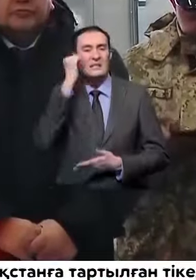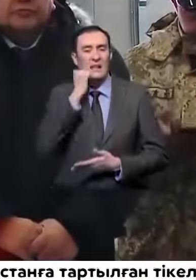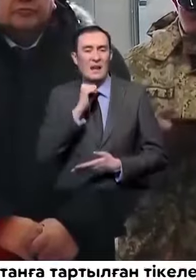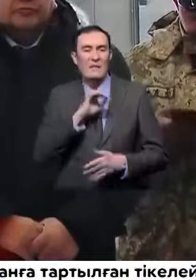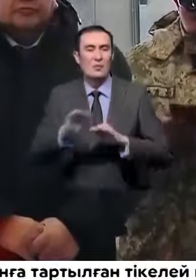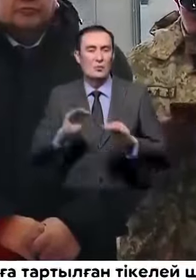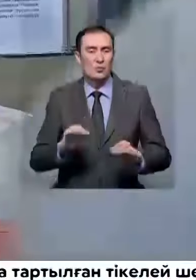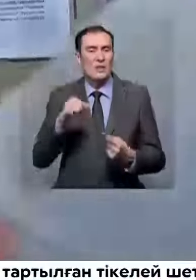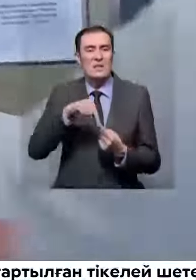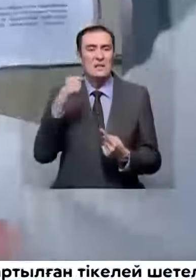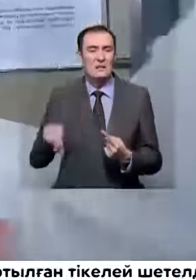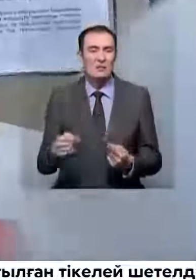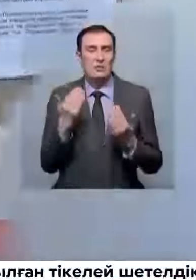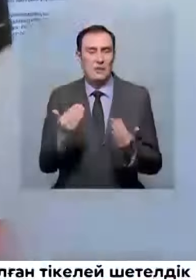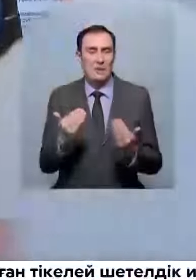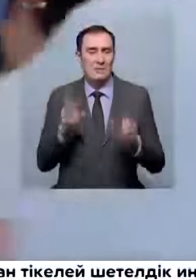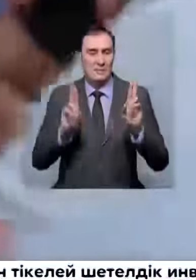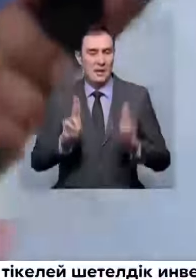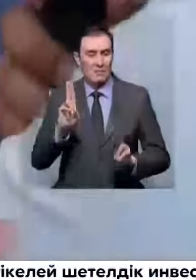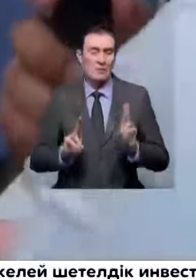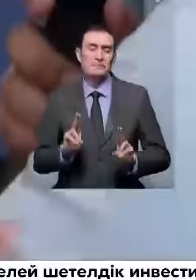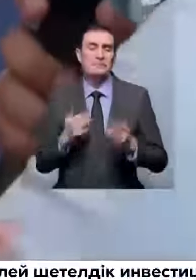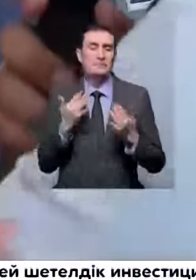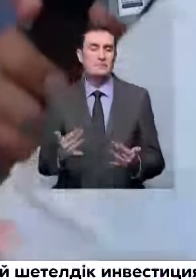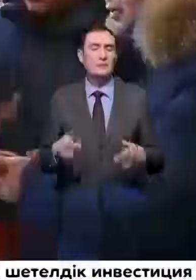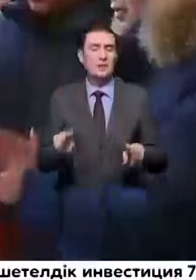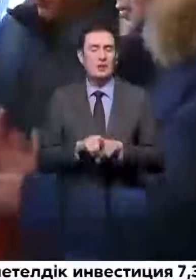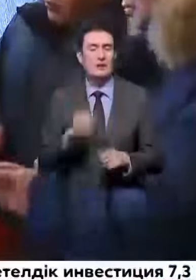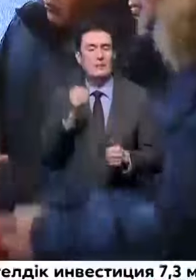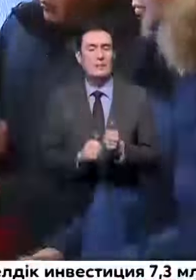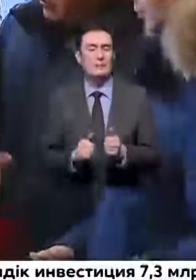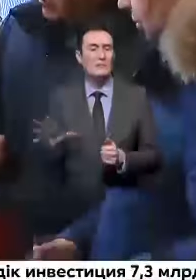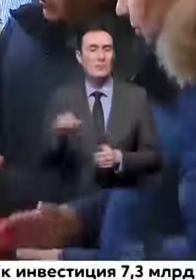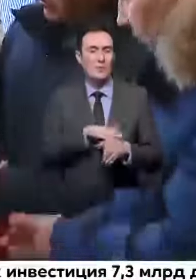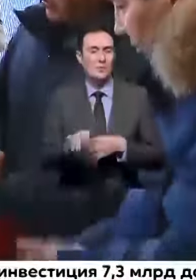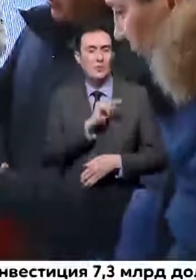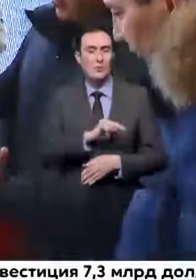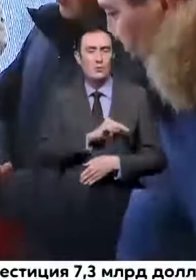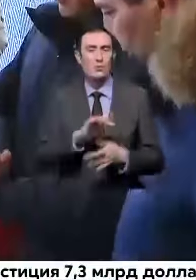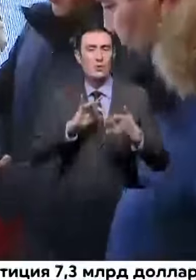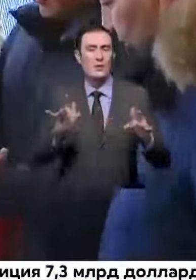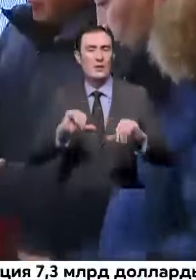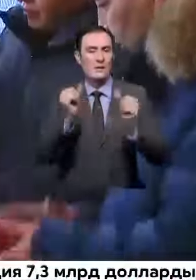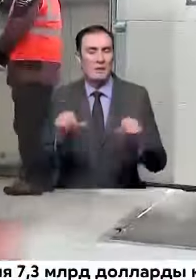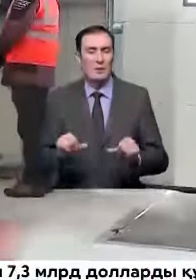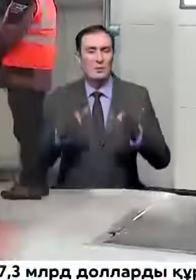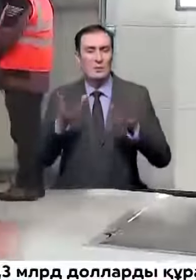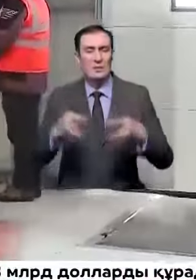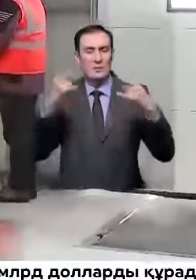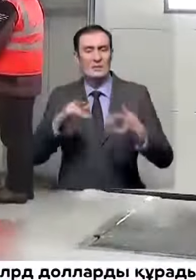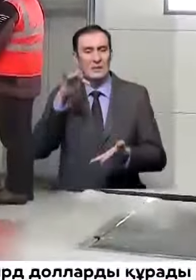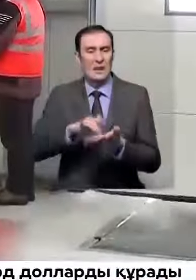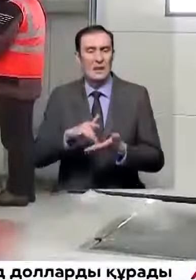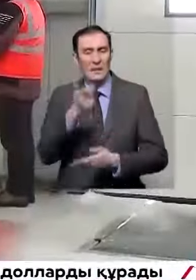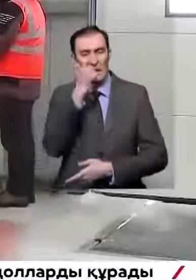старая инфраструктура, не соответствующая современным требованиям. Также повсеместно проводится работа по цифровизации и централизации